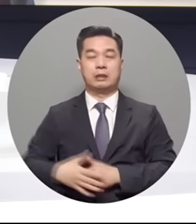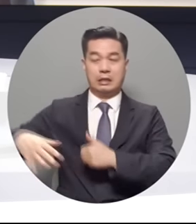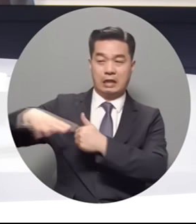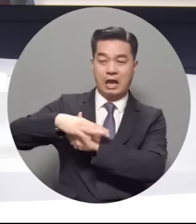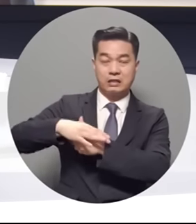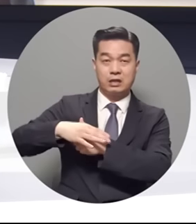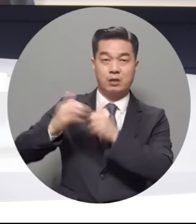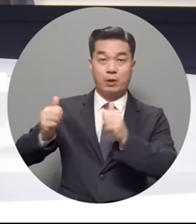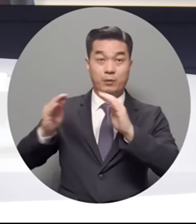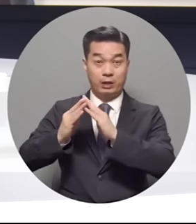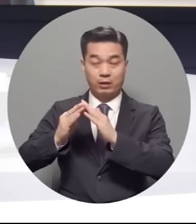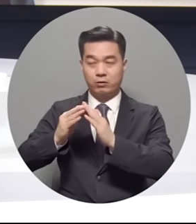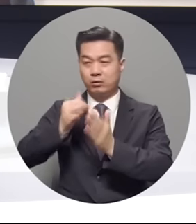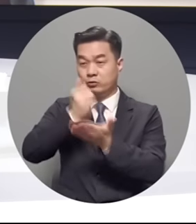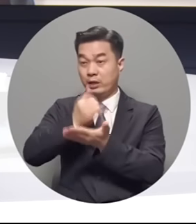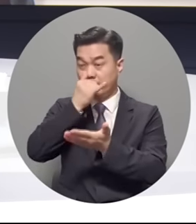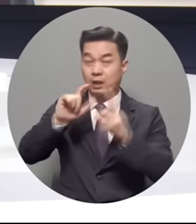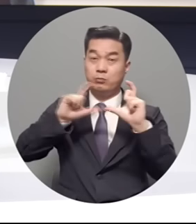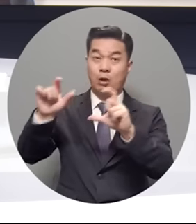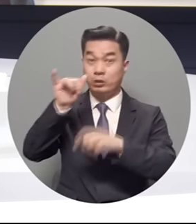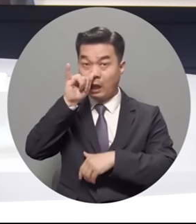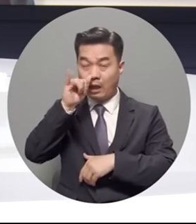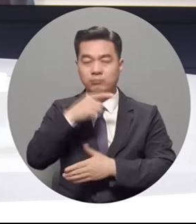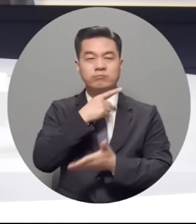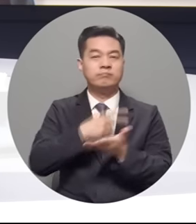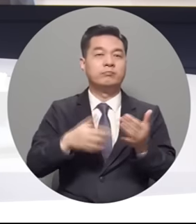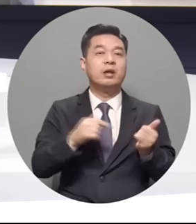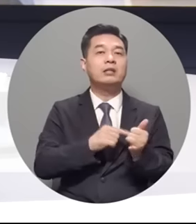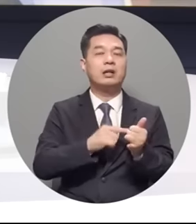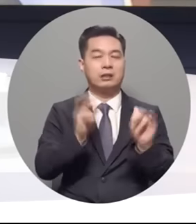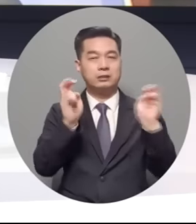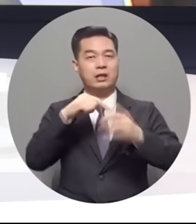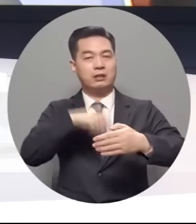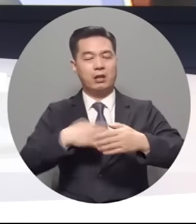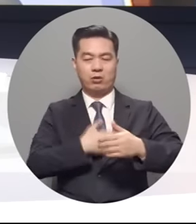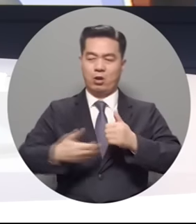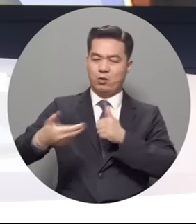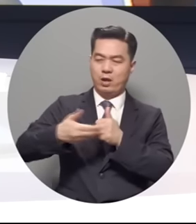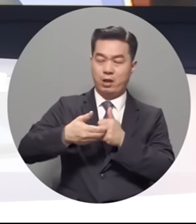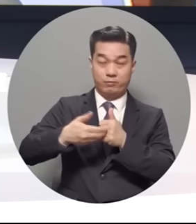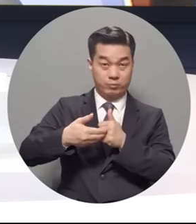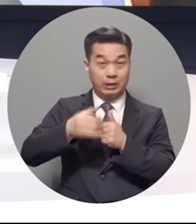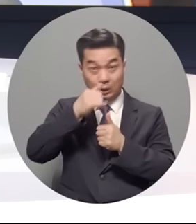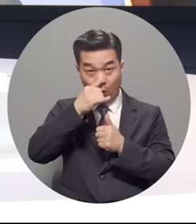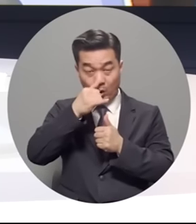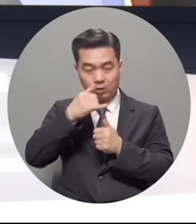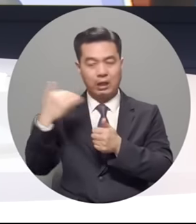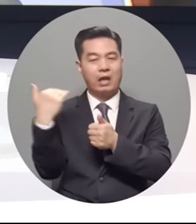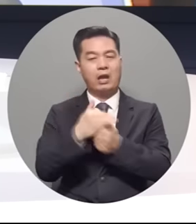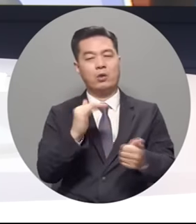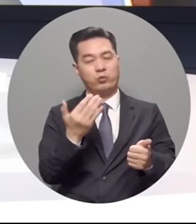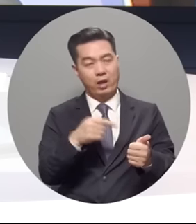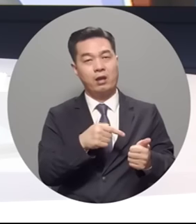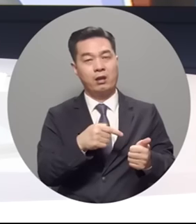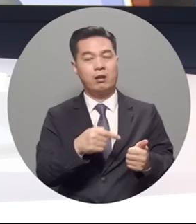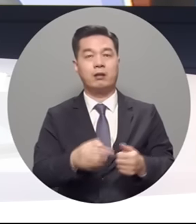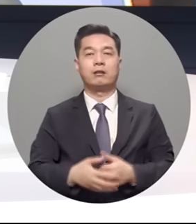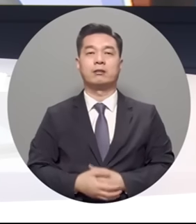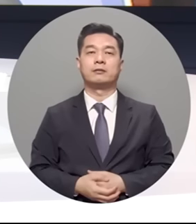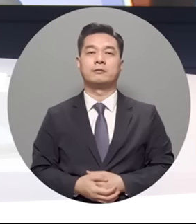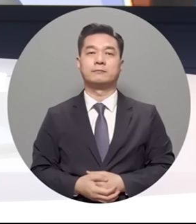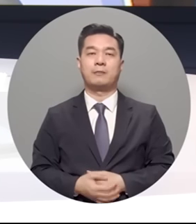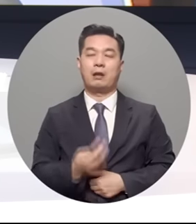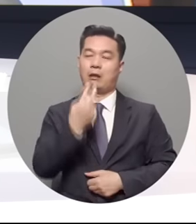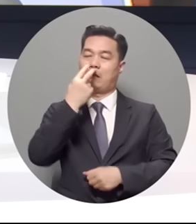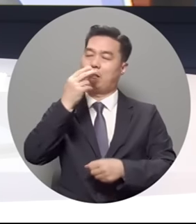유죄 판결까지 받았는데 정작 피해자는 직장 내에서 괴롭힘은 물론이고 부당 해고까지 당했다면서